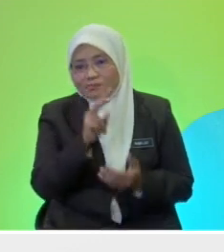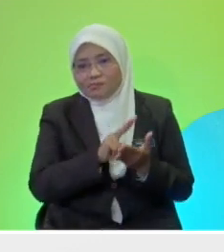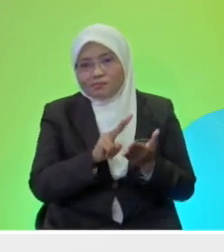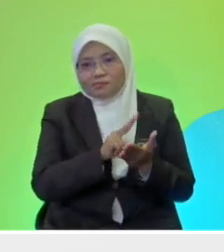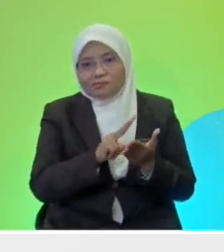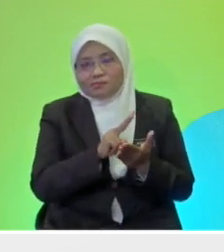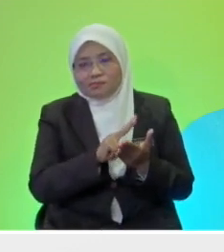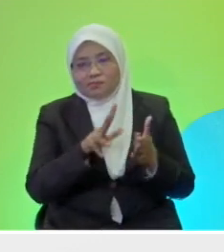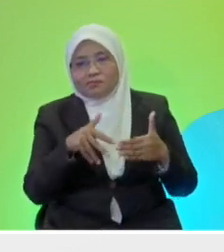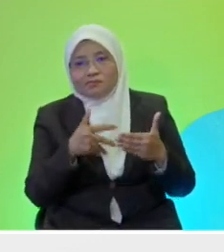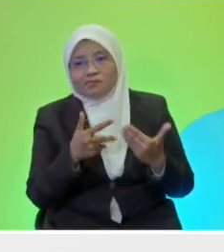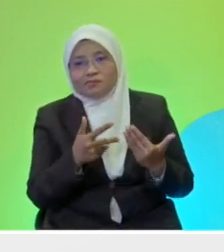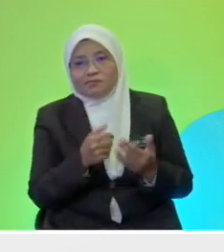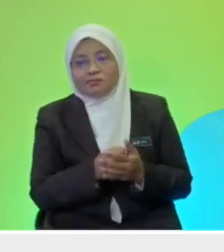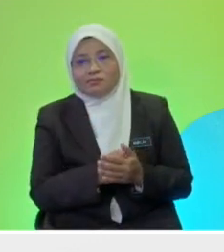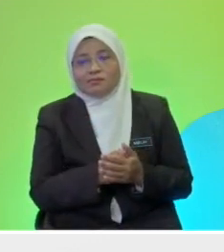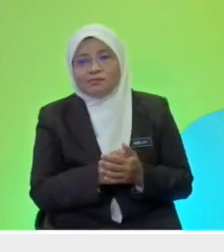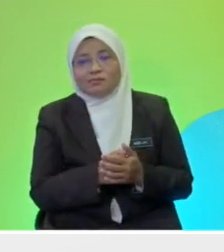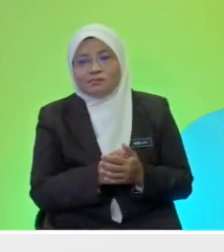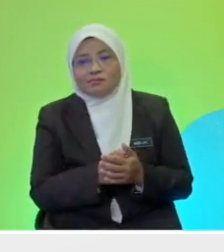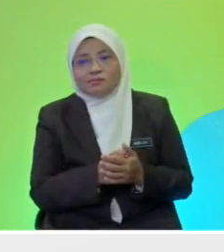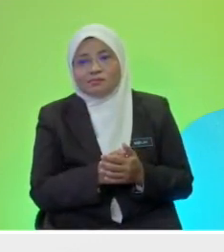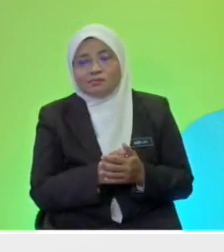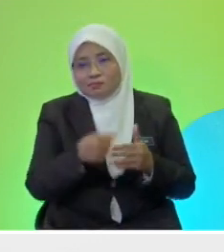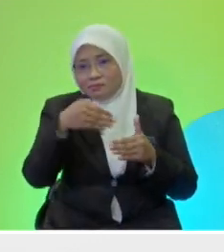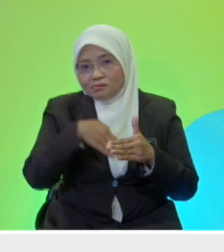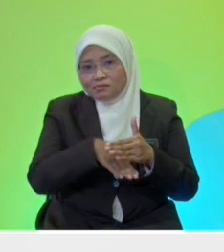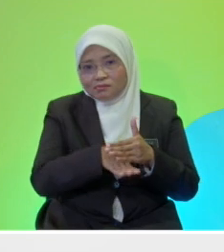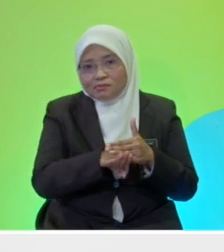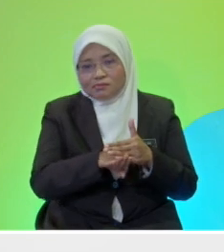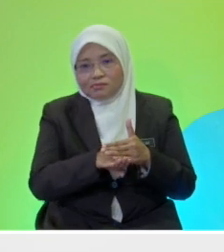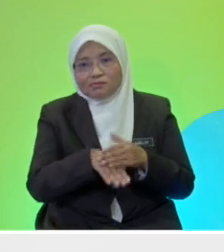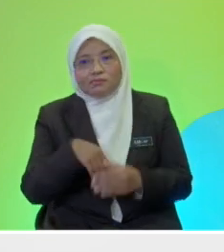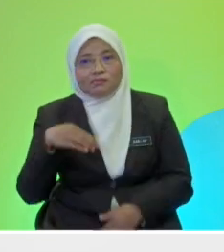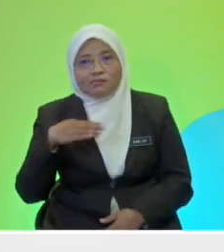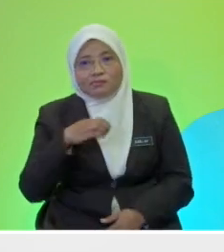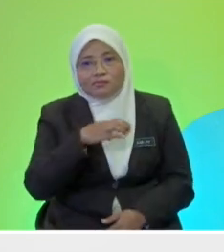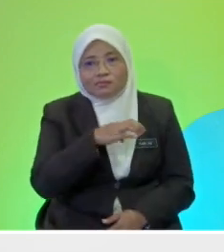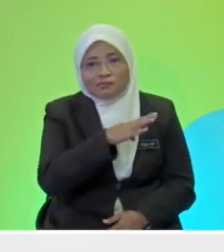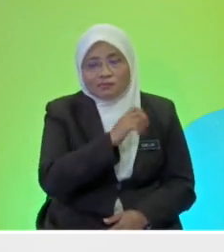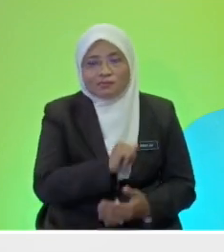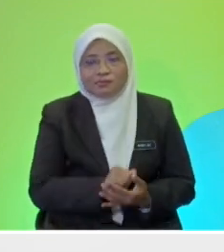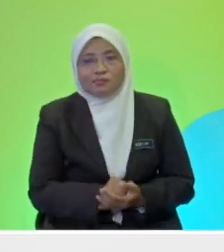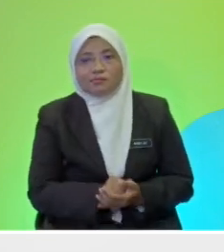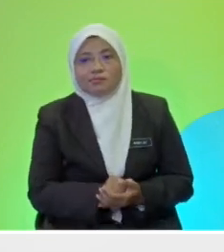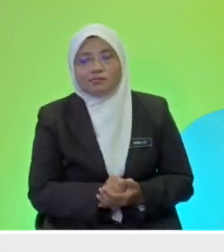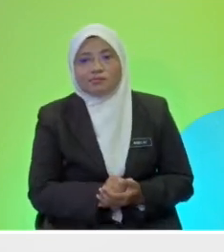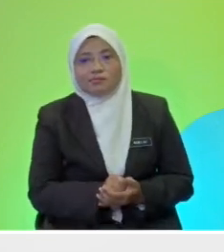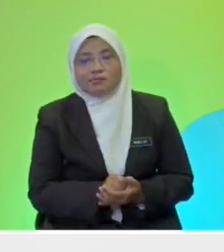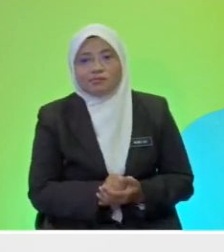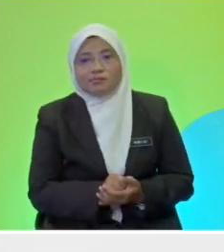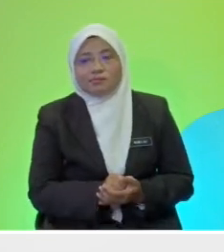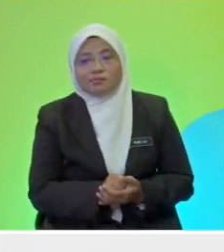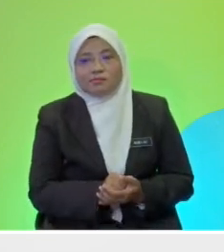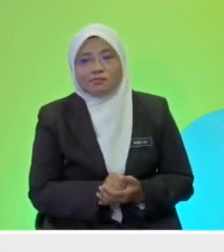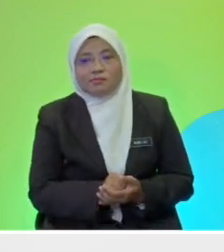dimasukkan ke dalam bacteria recognin Oke ditumbuhkan di